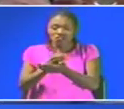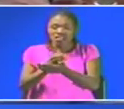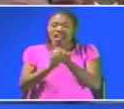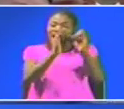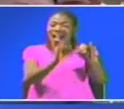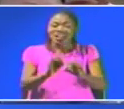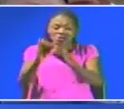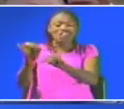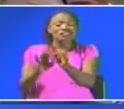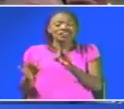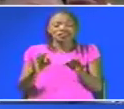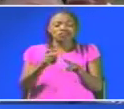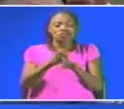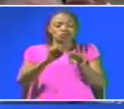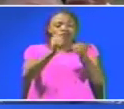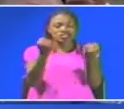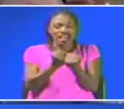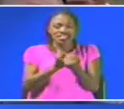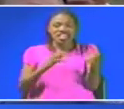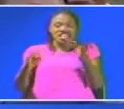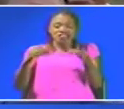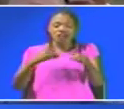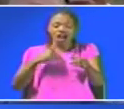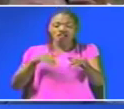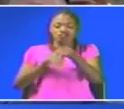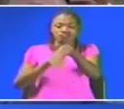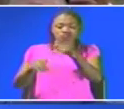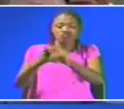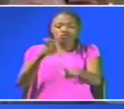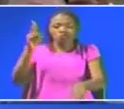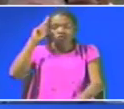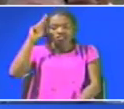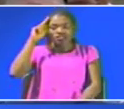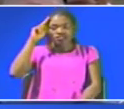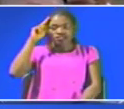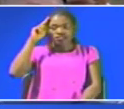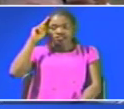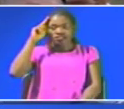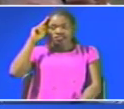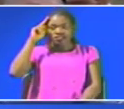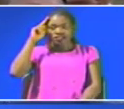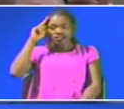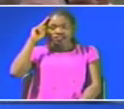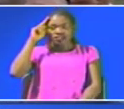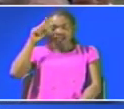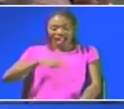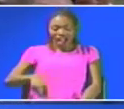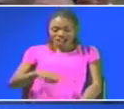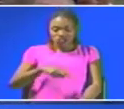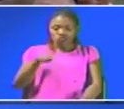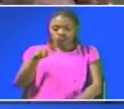ya society zetu, kama haijapewa escort, armed escort, sisi